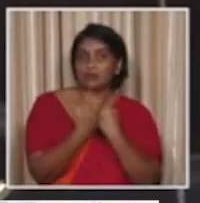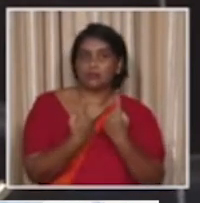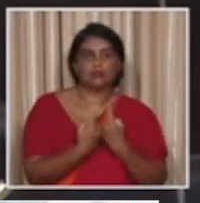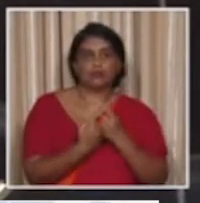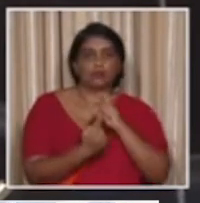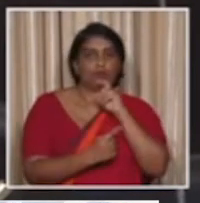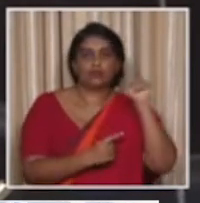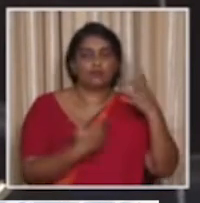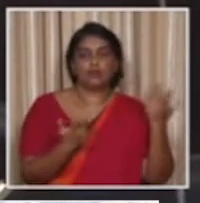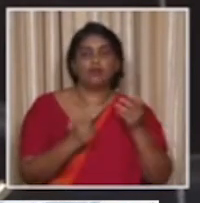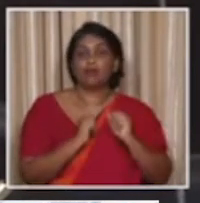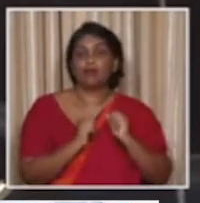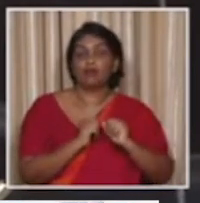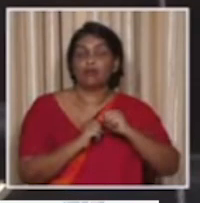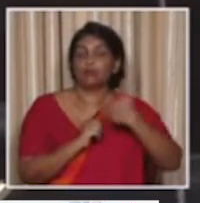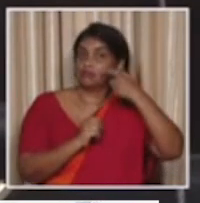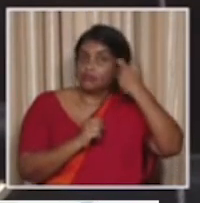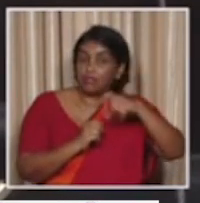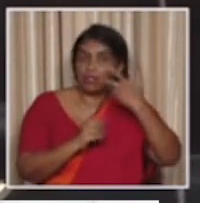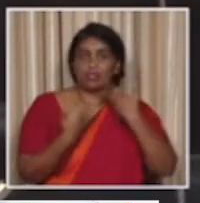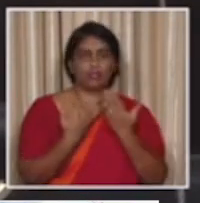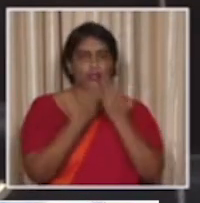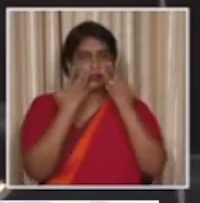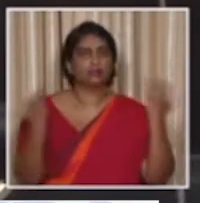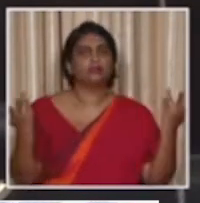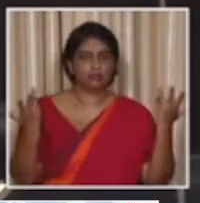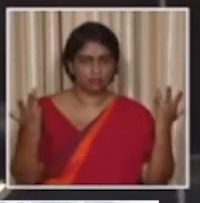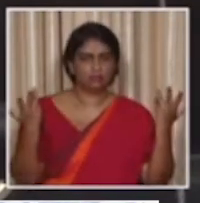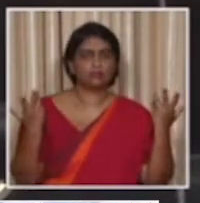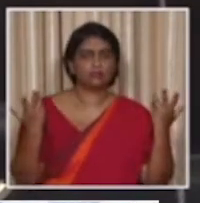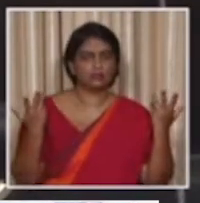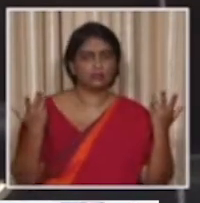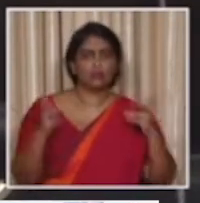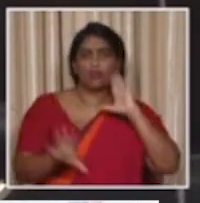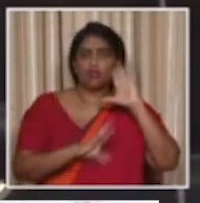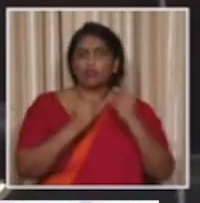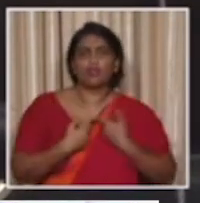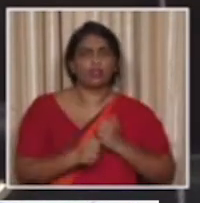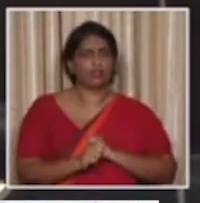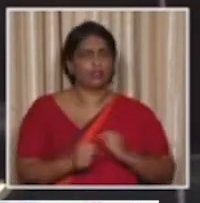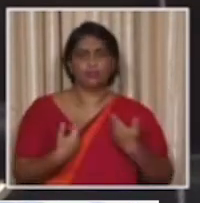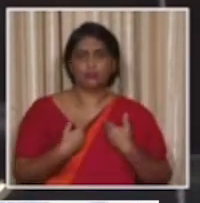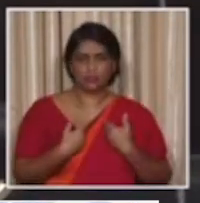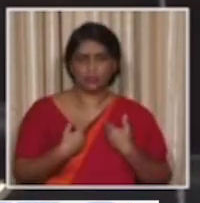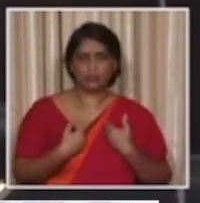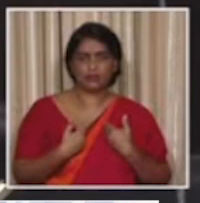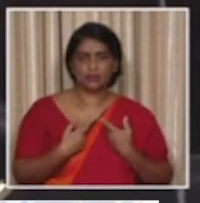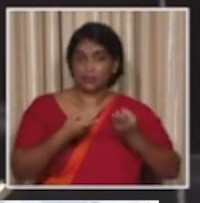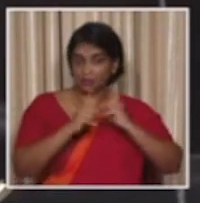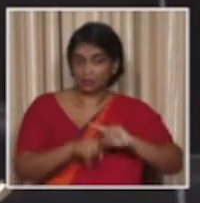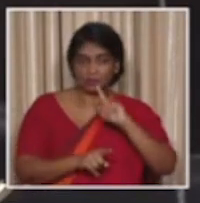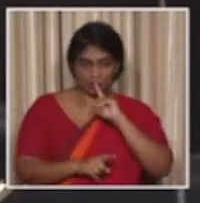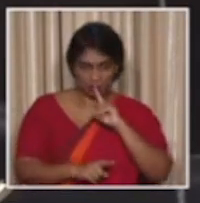unavailable. අපිට හැකියාවක් නැහැ මේ සම්බන්ධයෙන් හොයලා බලන්න. මේ දත්ත අපි ගාව නැත්තම්. ඊට පස්සේ